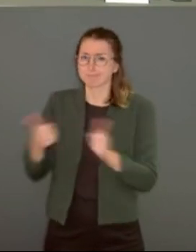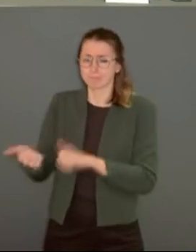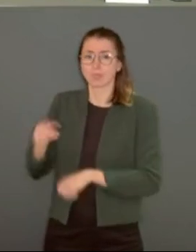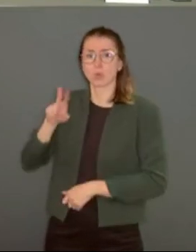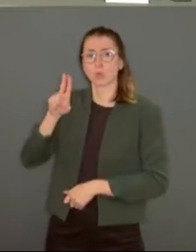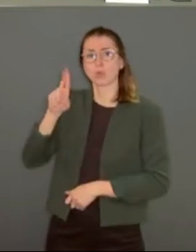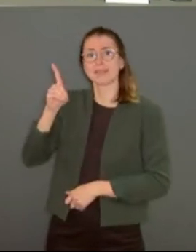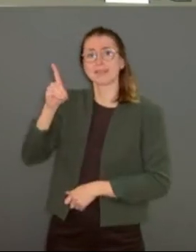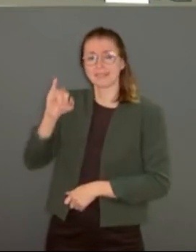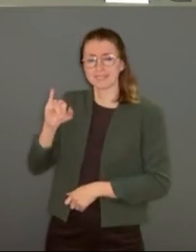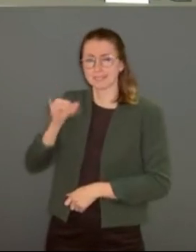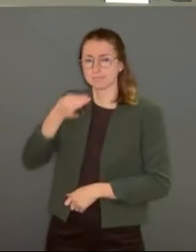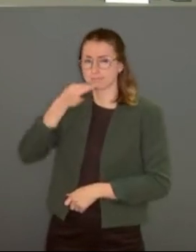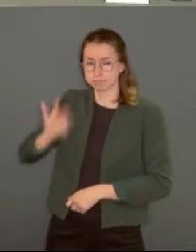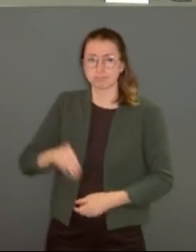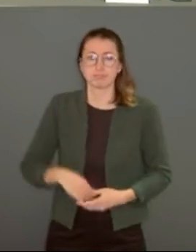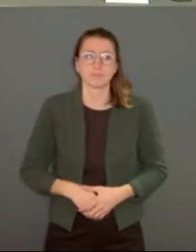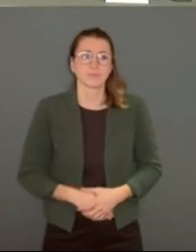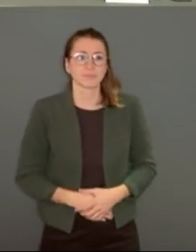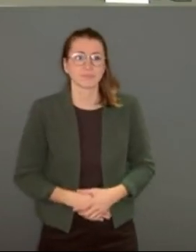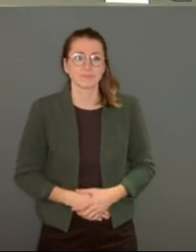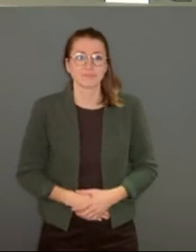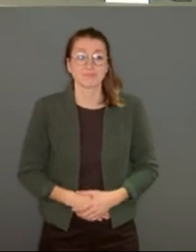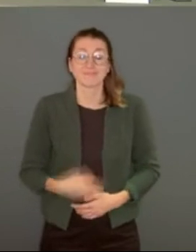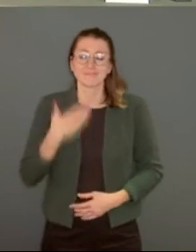Merci, Premier. Alors, c'est vrai que...